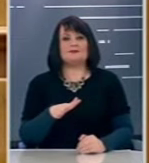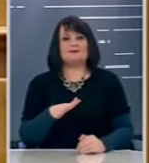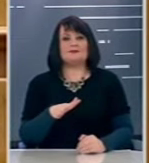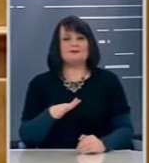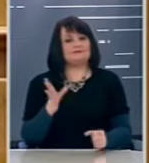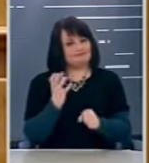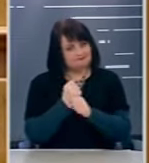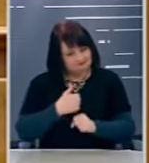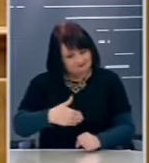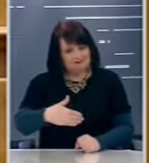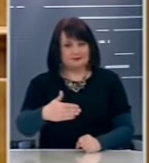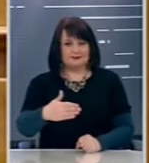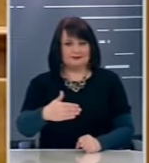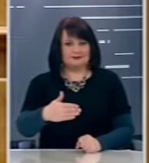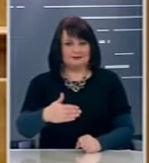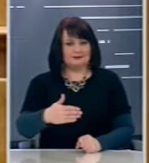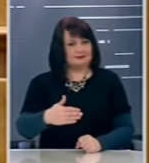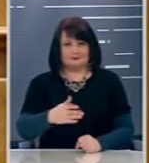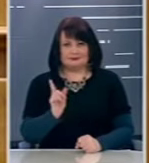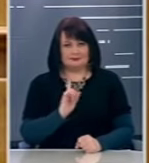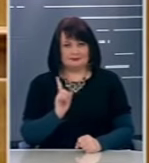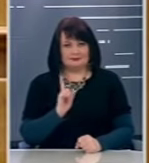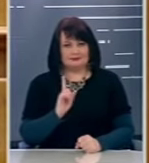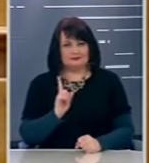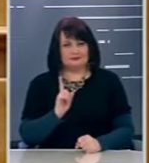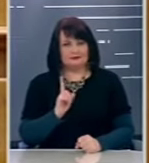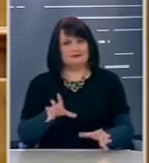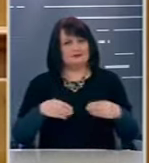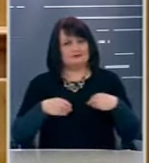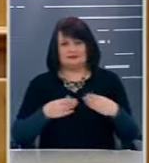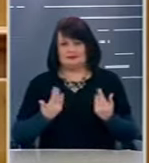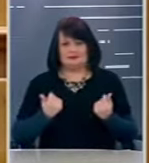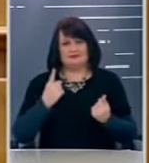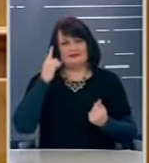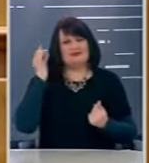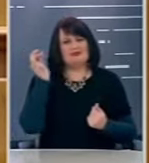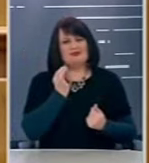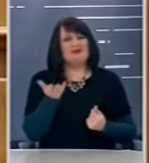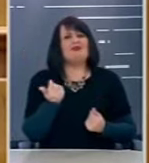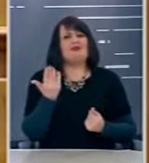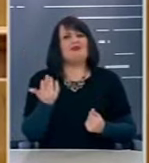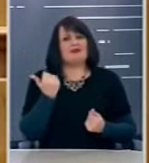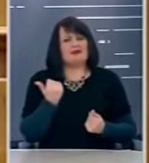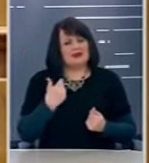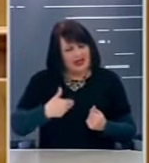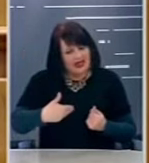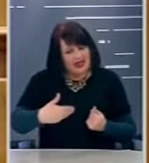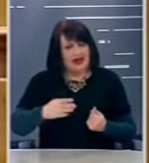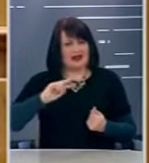με επιτυχία και χωρίς την παραδοχή, την αποδοχή παράλογων απαιτήσεων, η δεύτερη